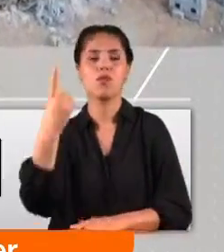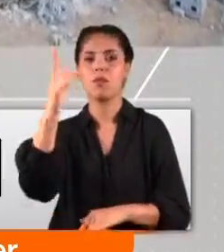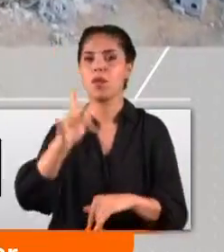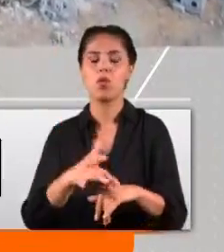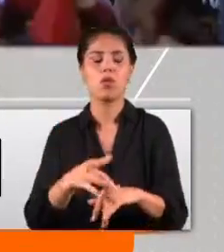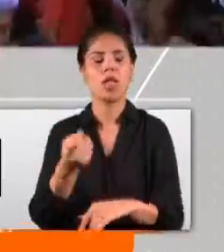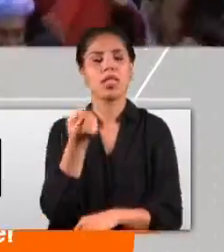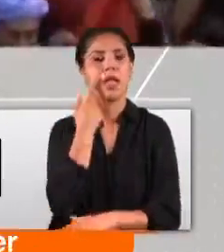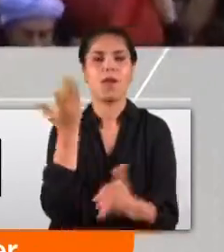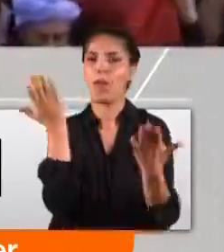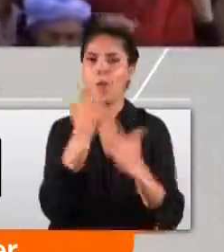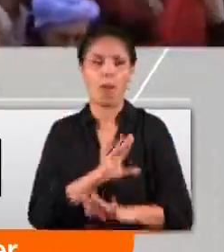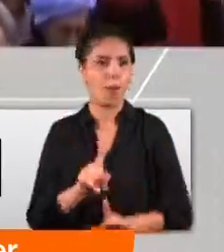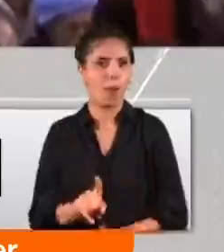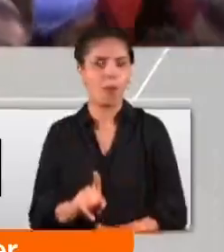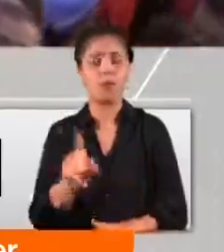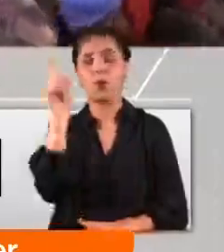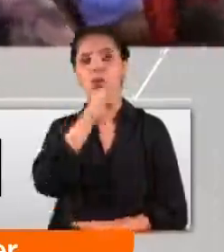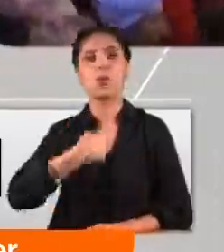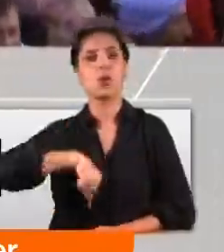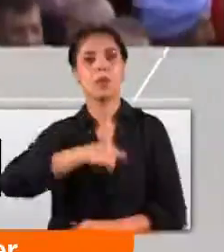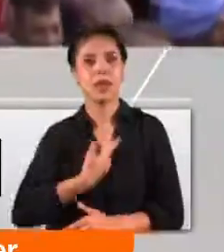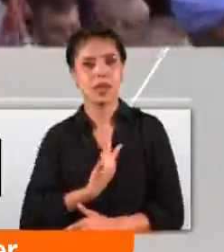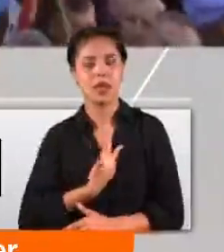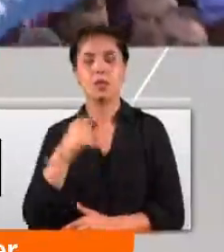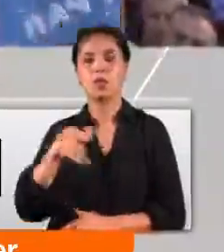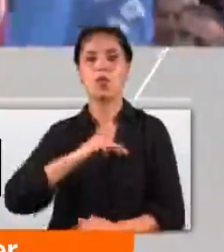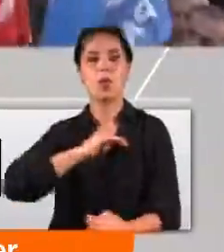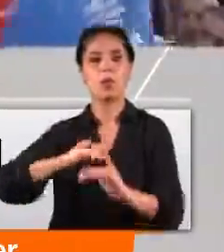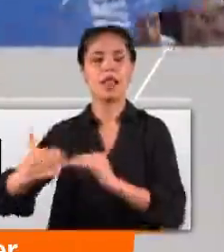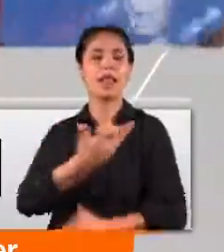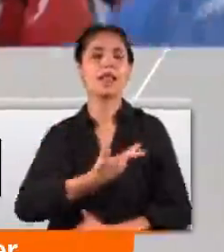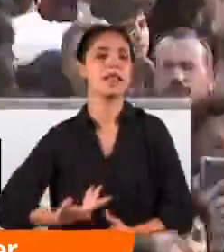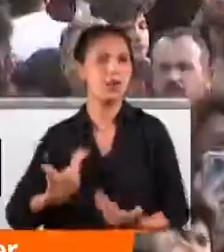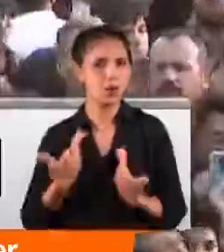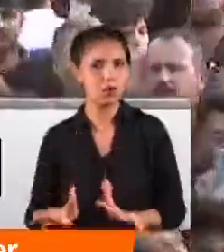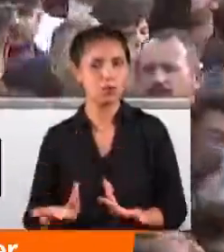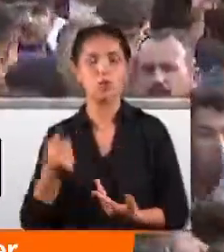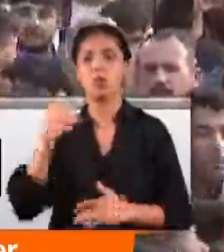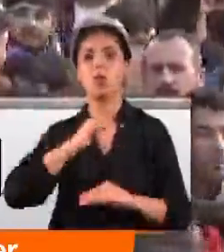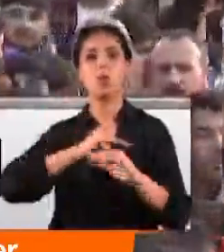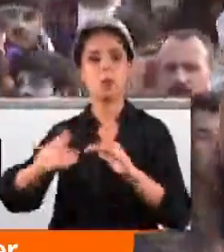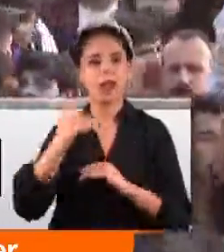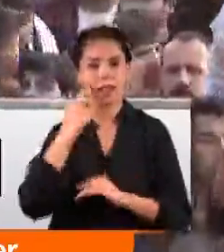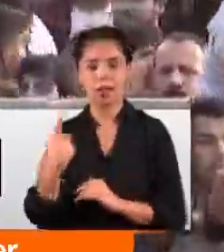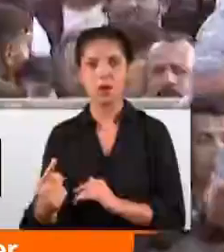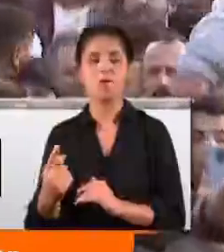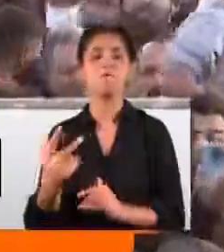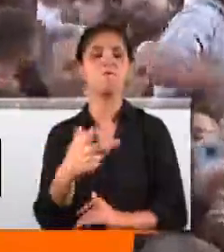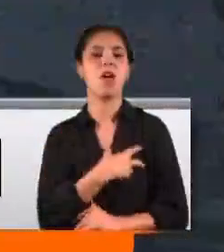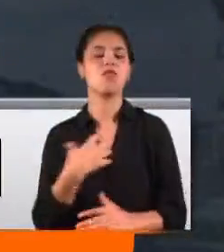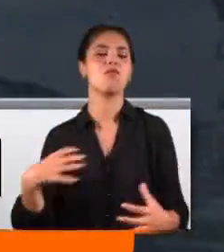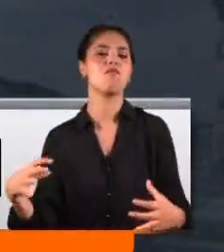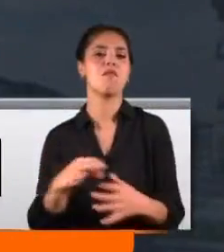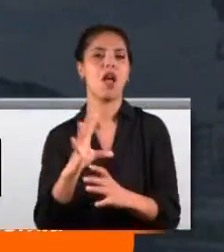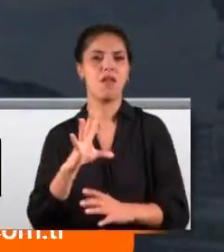bir devlet yok. Çünkü biz bu milleti seviyoruz. Bu millete aşkla